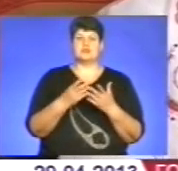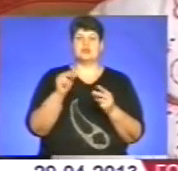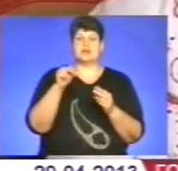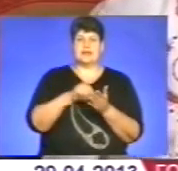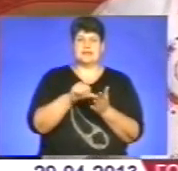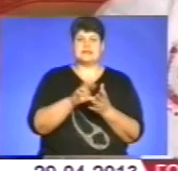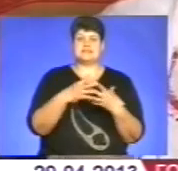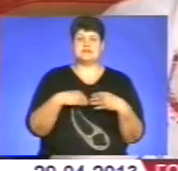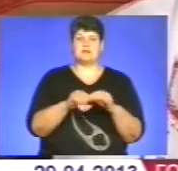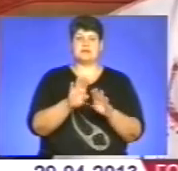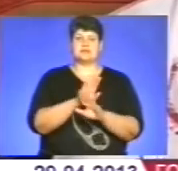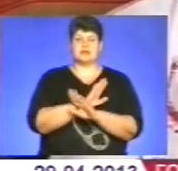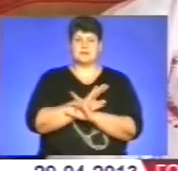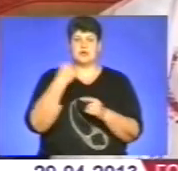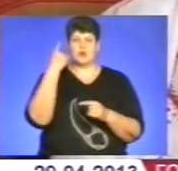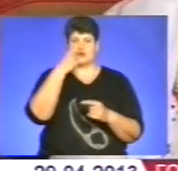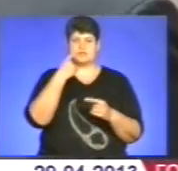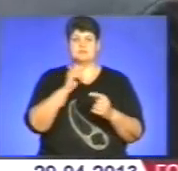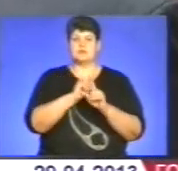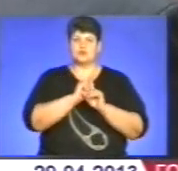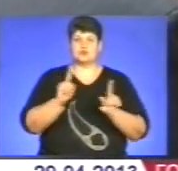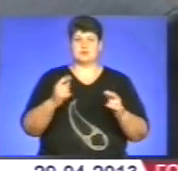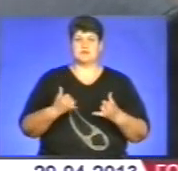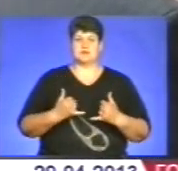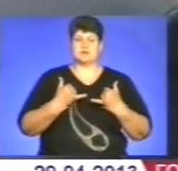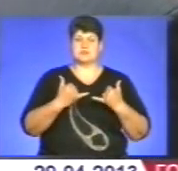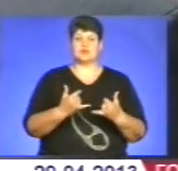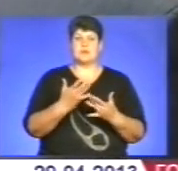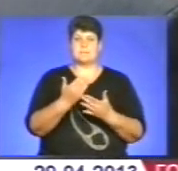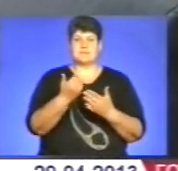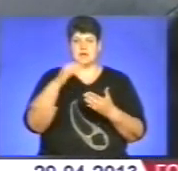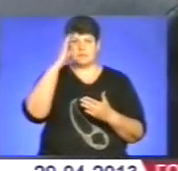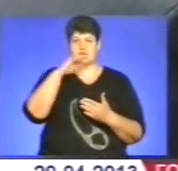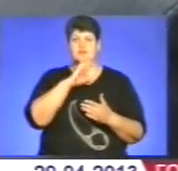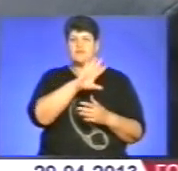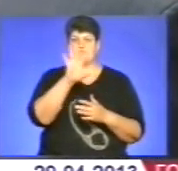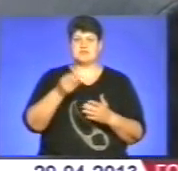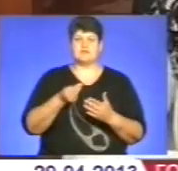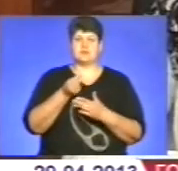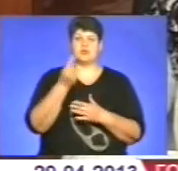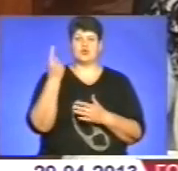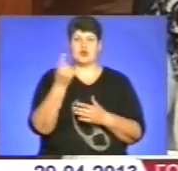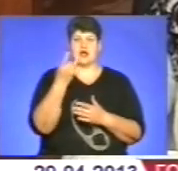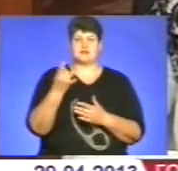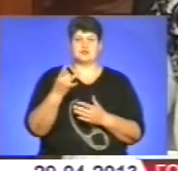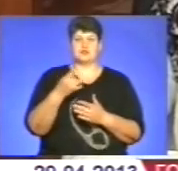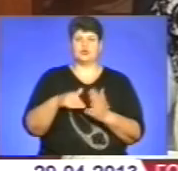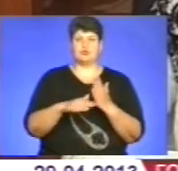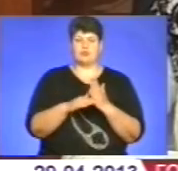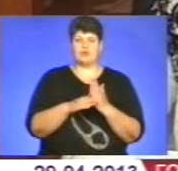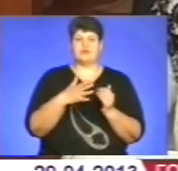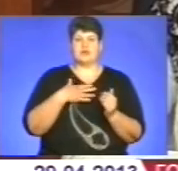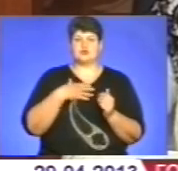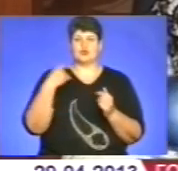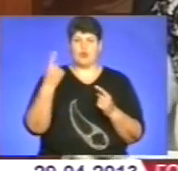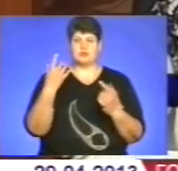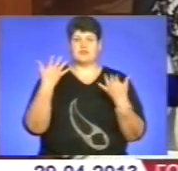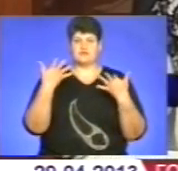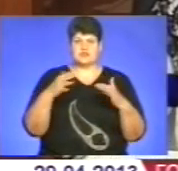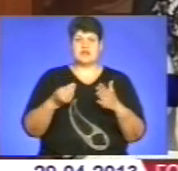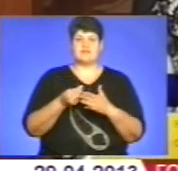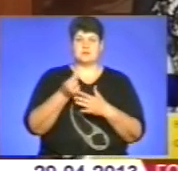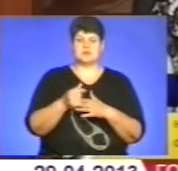осіб з особливими заслугами перед батьківщиною. Усім їм виплатять одноразову допомогу. В нашу область прийшли вони і вже виплачено з